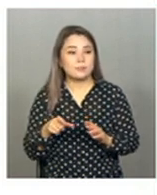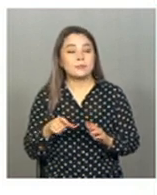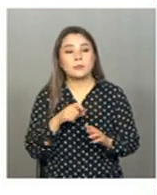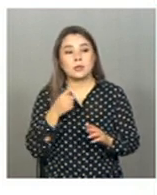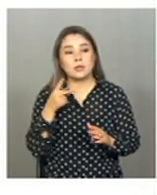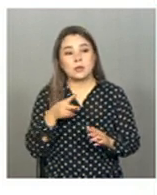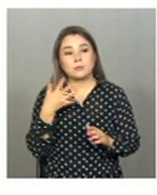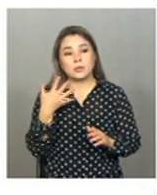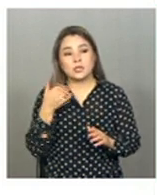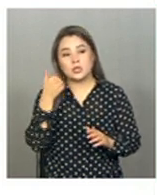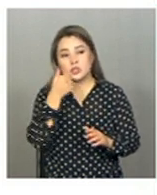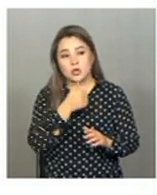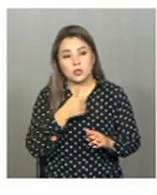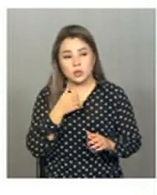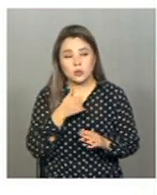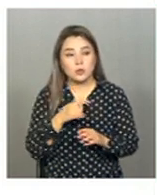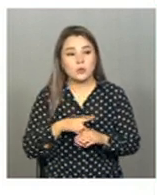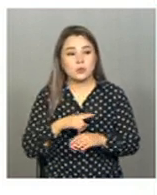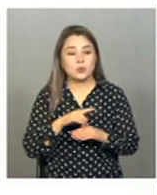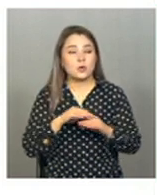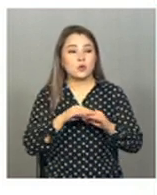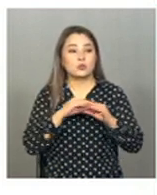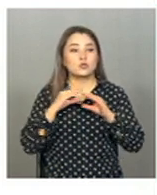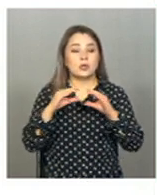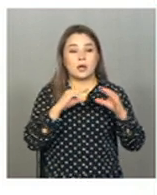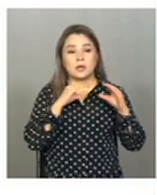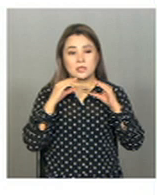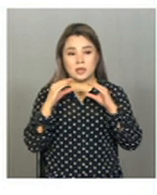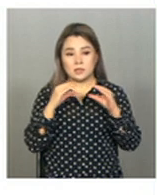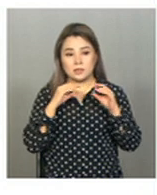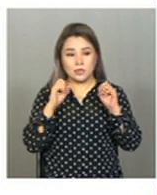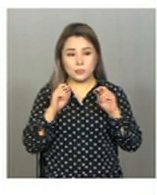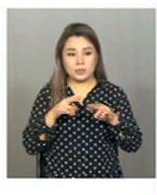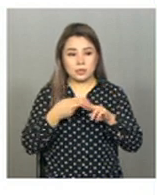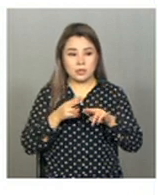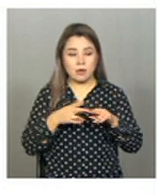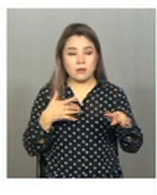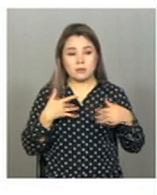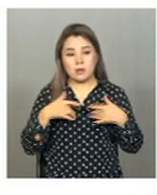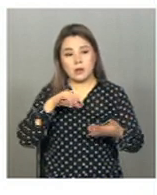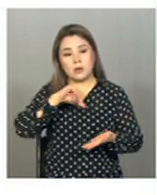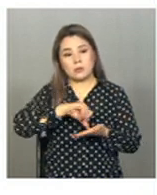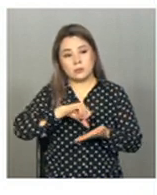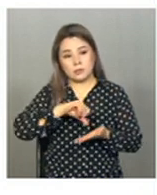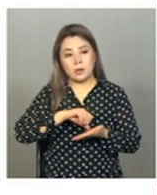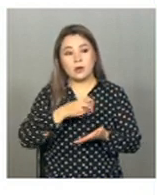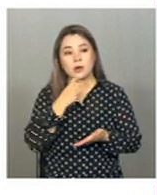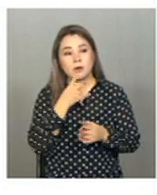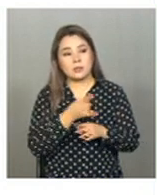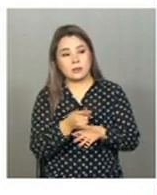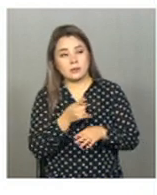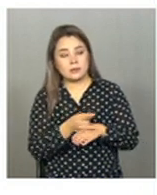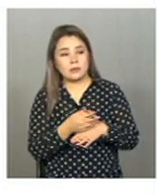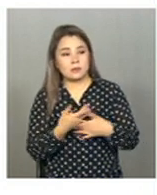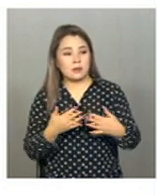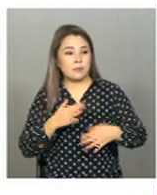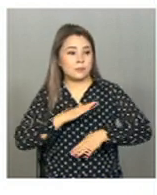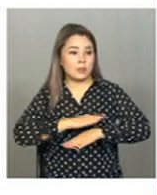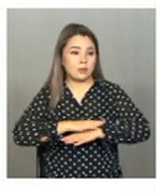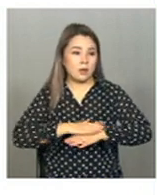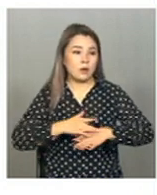жылы, ұшатын табақша, сахналық өнер, күлкілі қылықтар, өнер